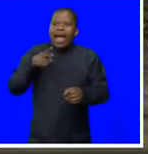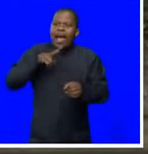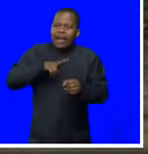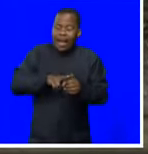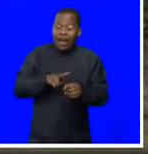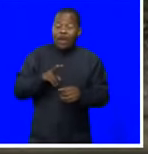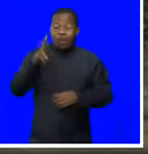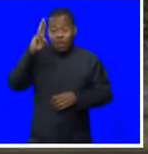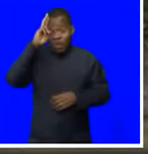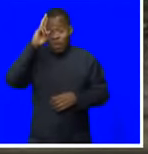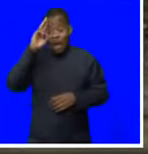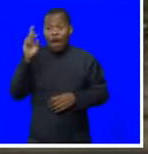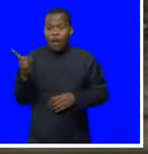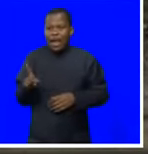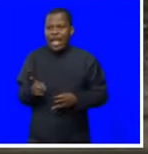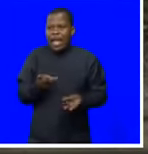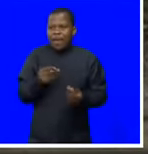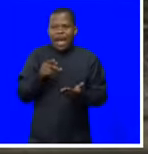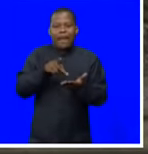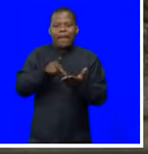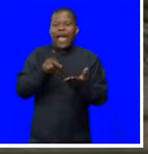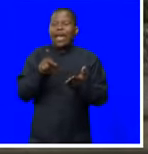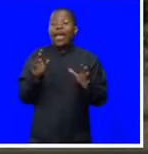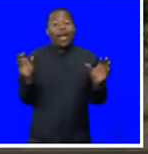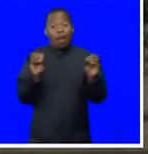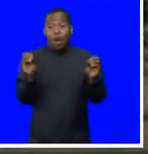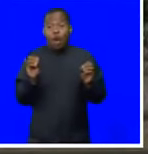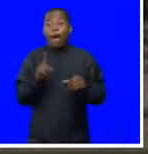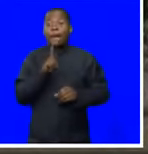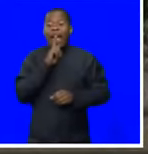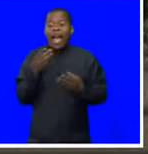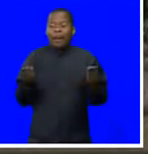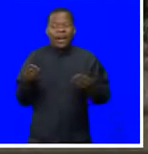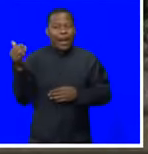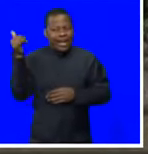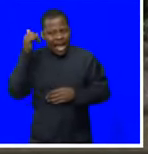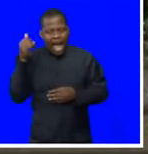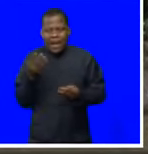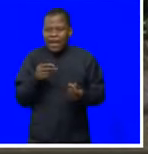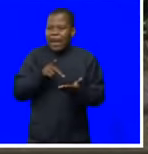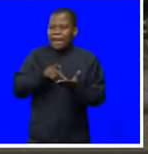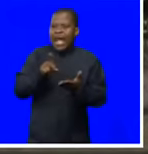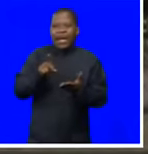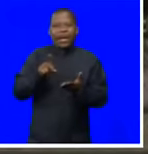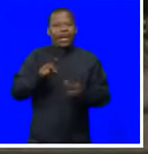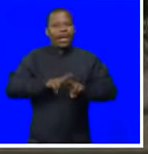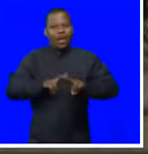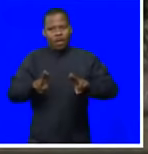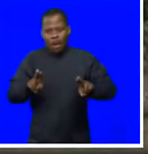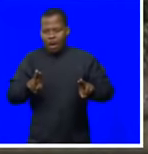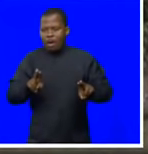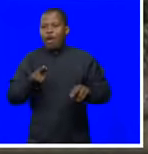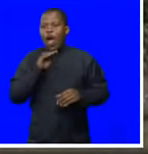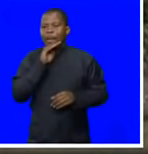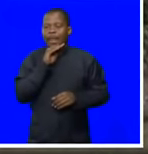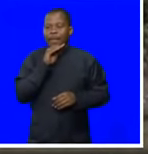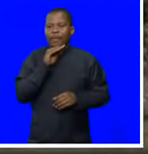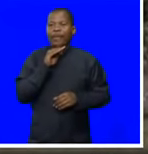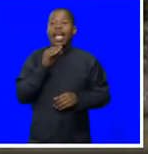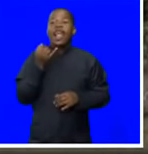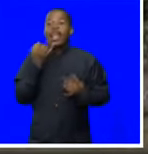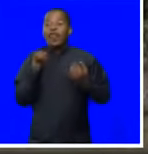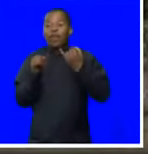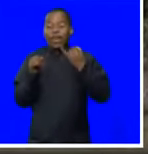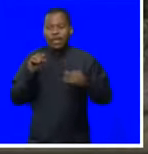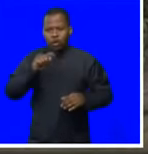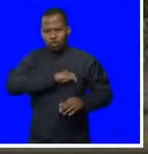sicela kukhumbuta ukuthi kude imali leta ubhadara batanishayela ke bantu bathi khokha imali lengaka kuze kuthi ube kulolo kulabo labantu ocashwa asisho